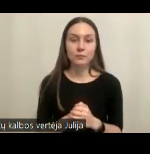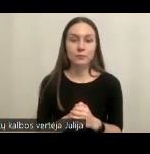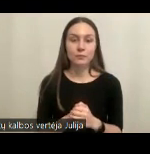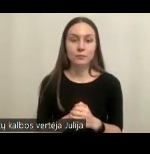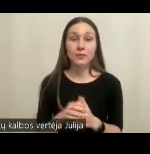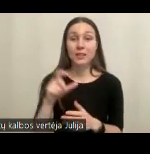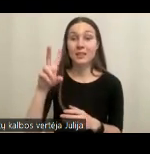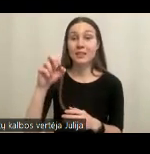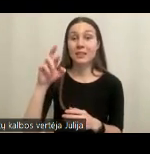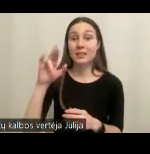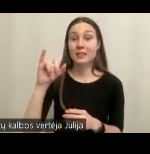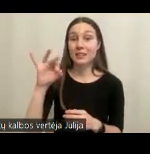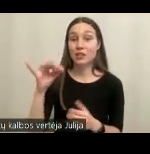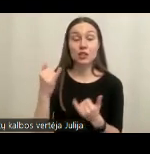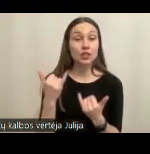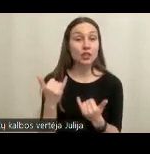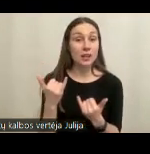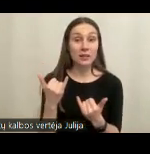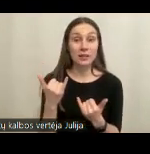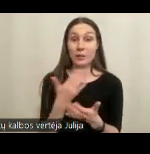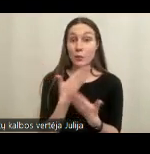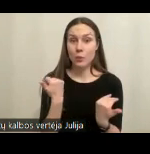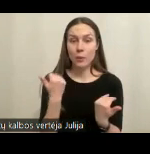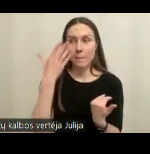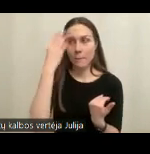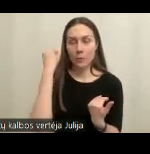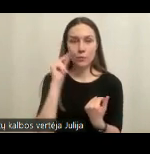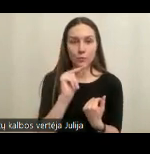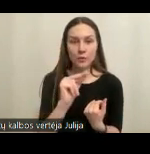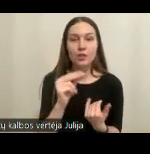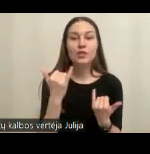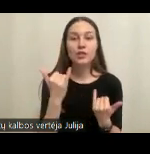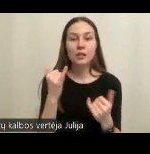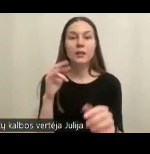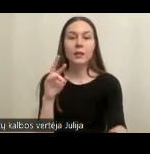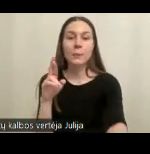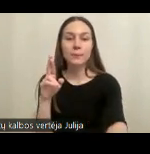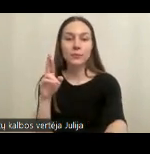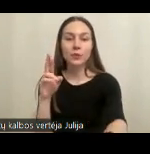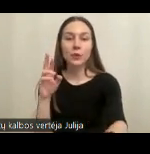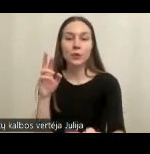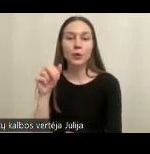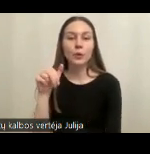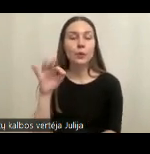Kriso šiandien nėra, pamiršau, atrodo, perspėti. Šiandien turime Ruth.